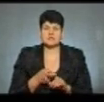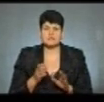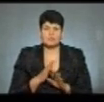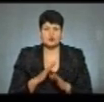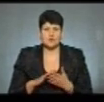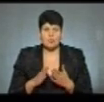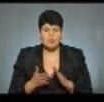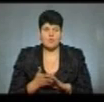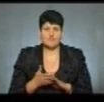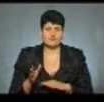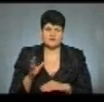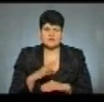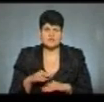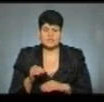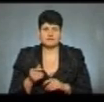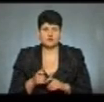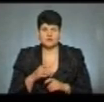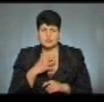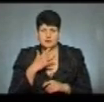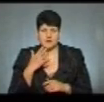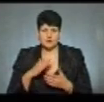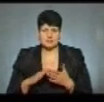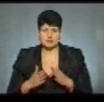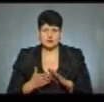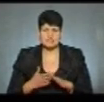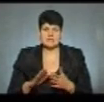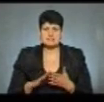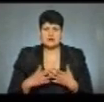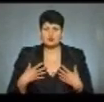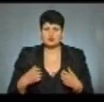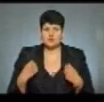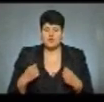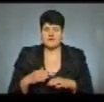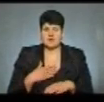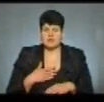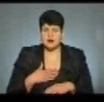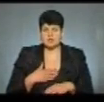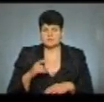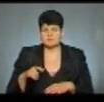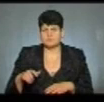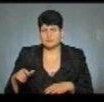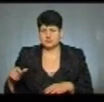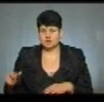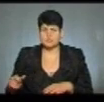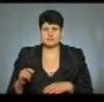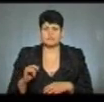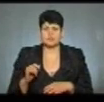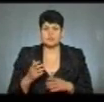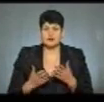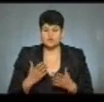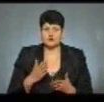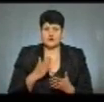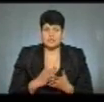погодних умов, і взагалі від дуже багатьох ситуацій, від стану здоров'я наших мешканців, тому що якщо